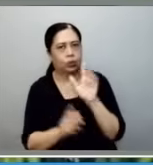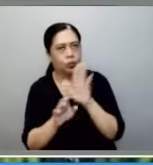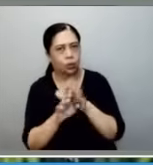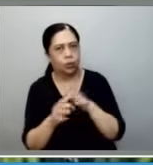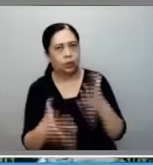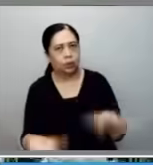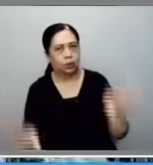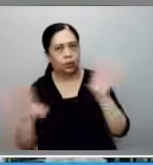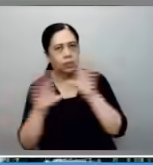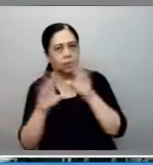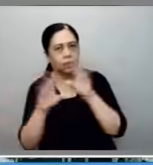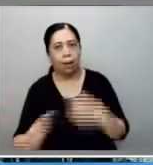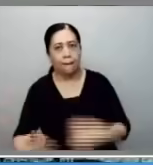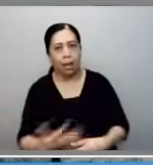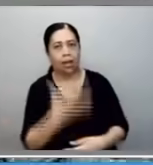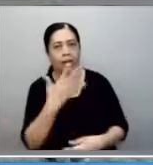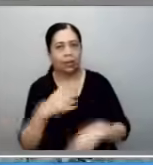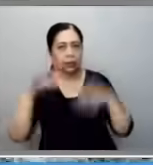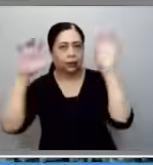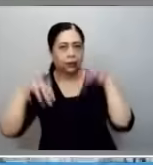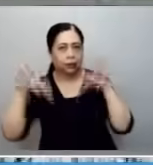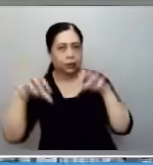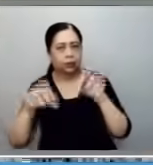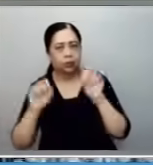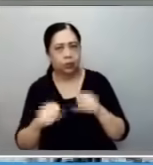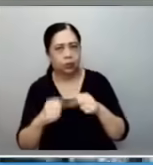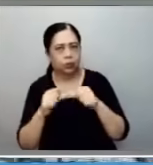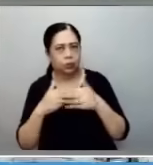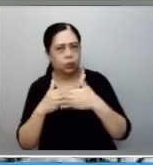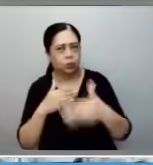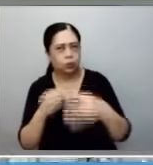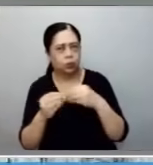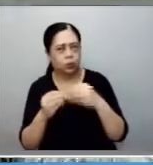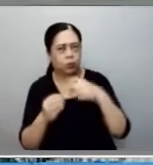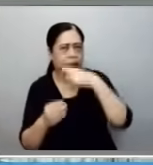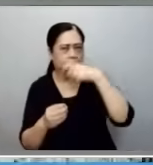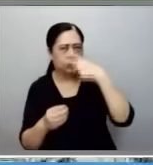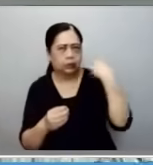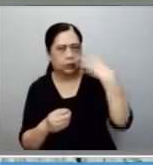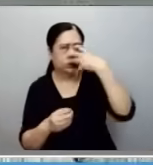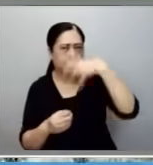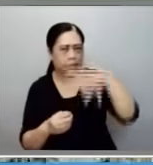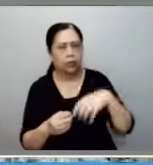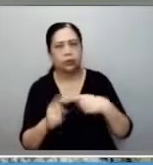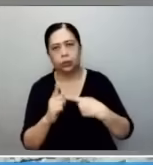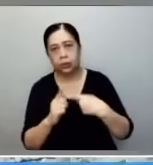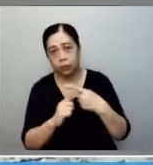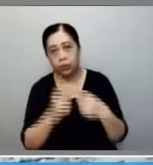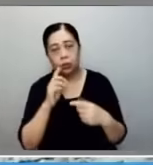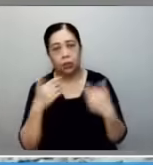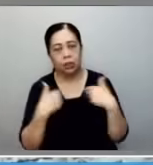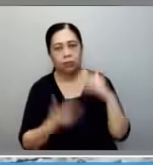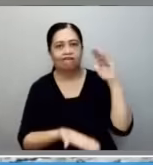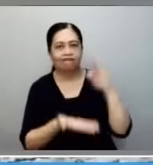matatapos itong ating habagat or tag-ulan, possible na po itong mga painit na temperatura at lalo na po yung magkakaroon ng reduction